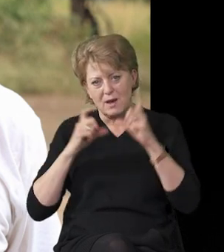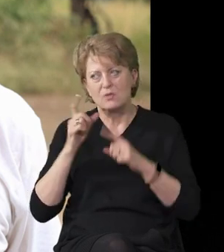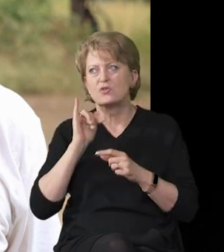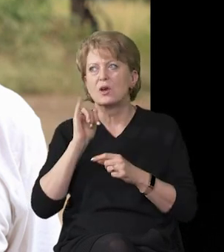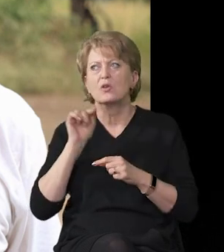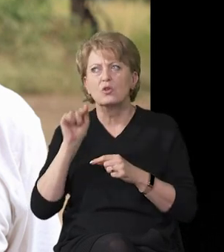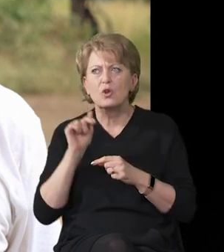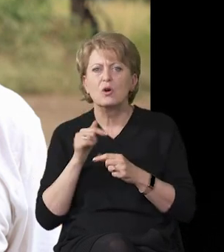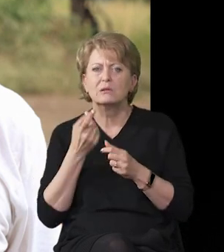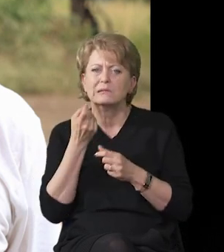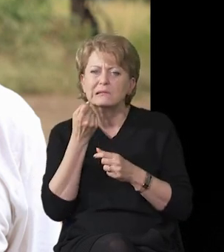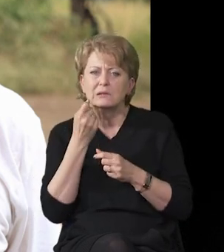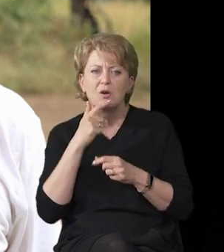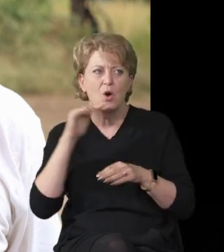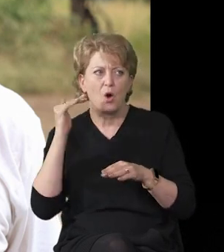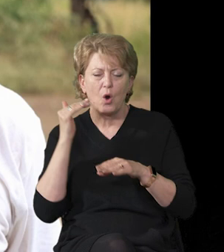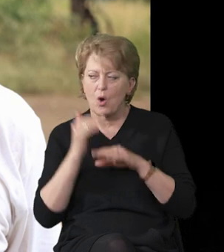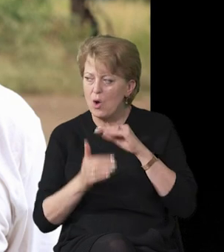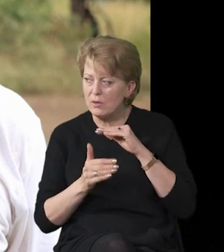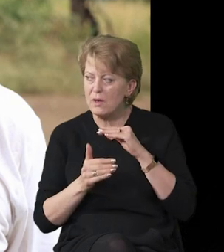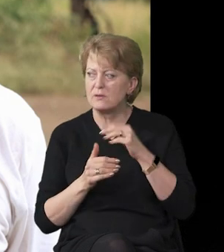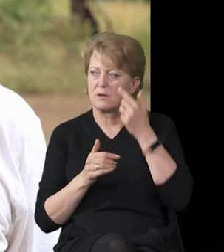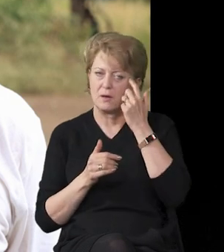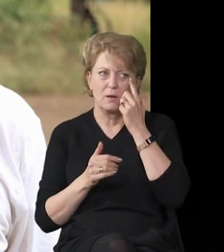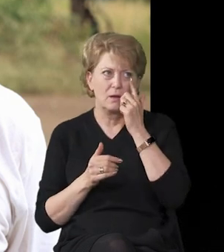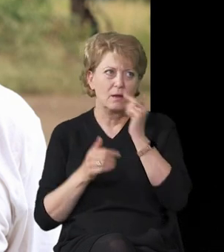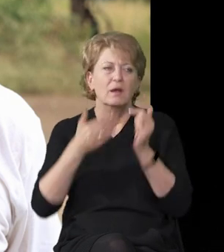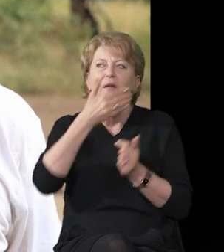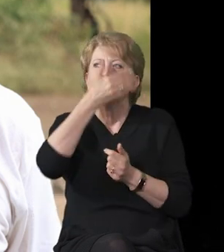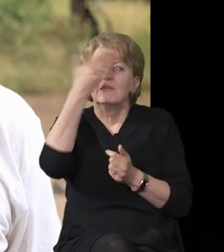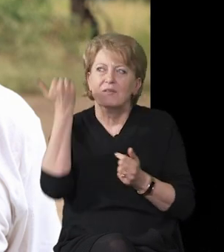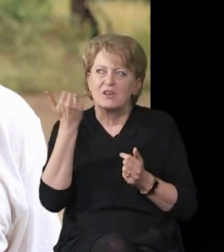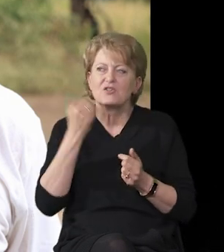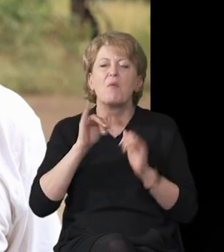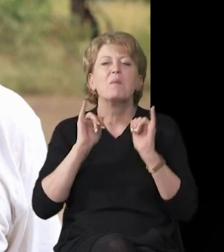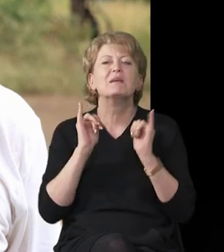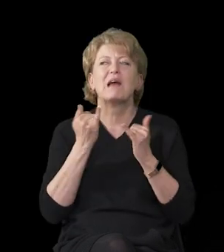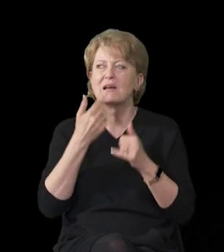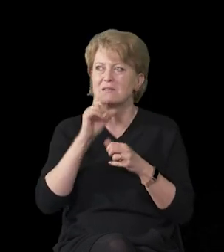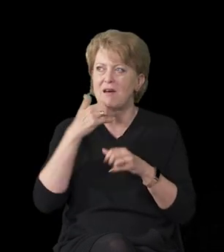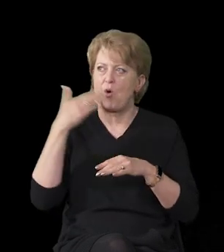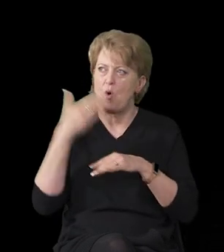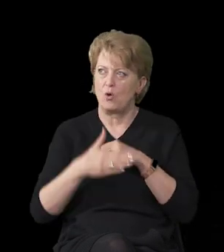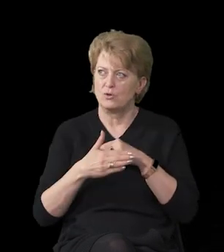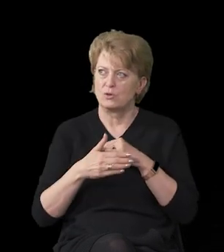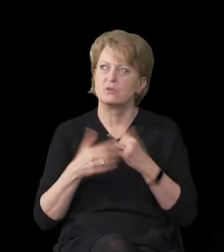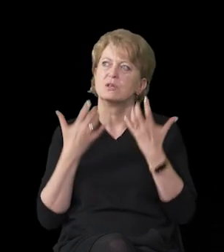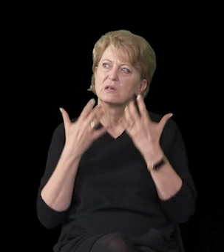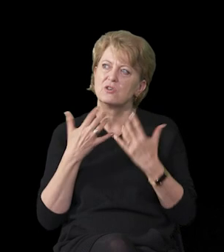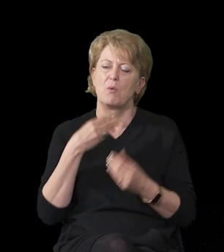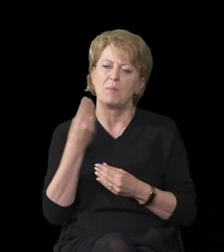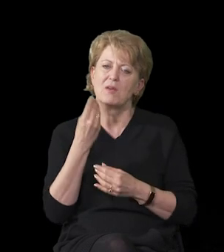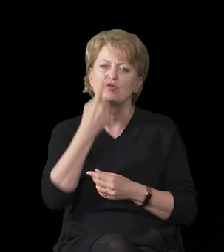to już byłby koniec, a ponieważ jeszcze, no, szczerze mówiąc, nie wiedziałem, jak zakończyć ten pokaz, to zdecydowałem się na jeszcze jedną